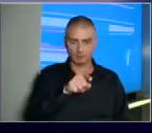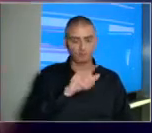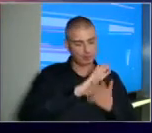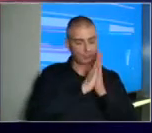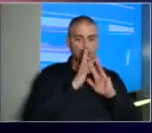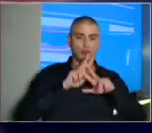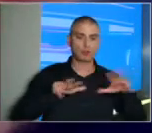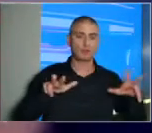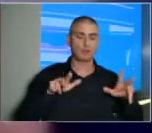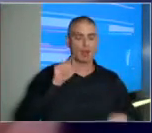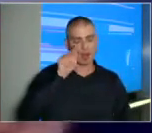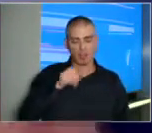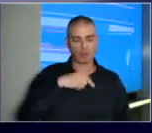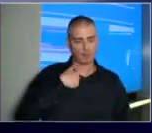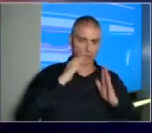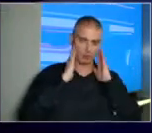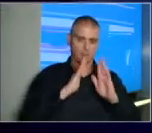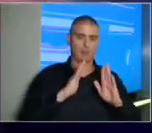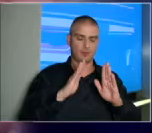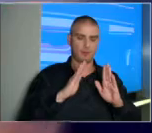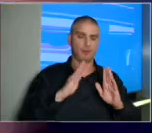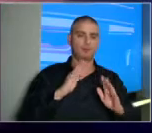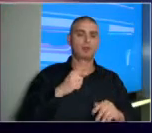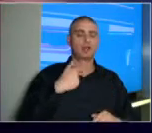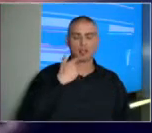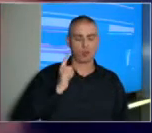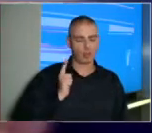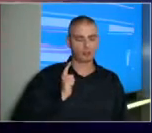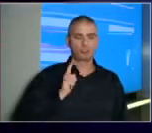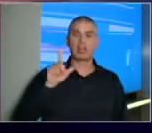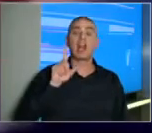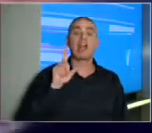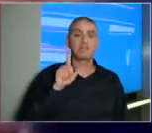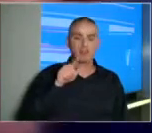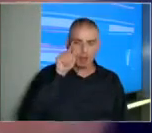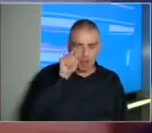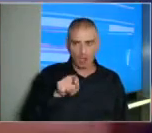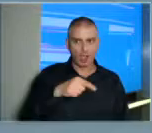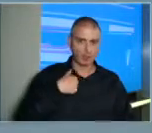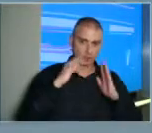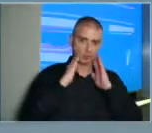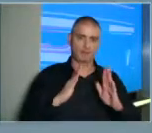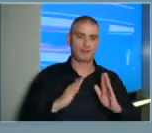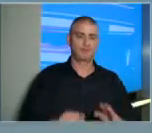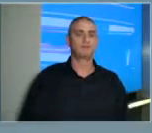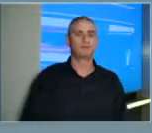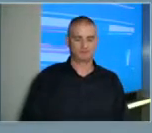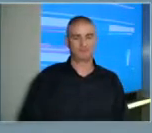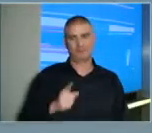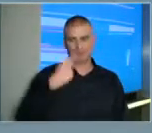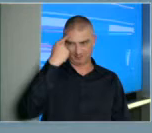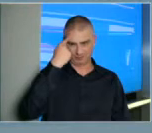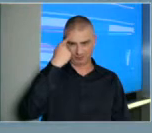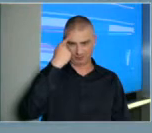המצב, לכם אנחנו מאמינים. קראו לי אישית, לוינגר, לך אנחנו מאמינים. ואתם